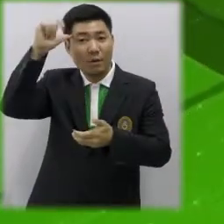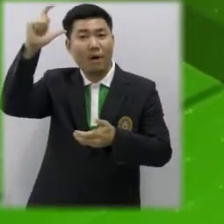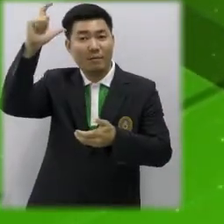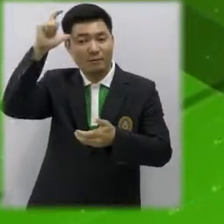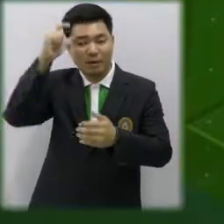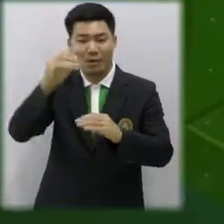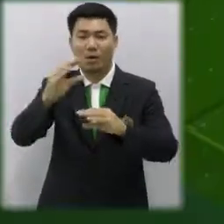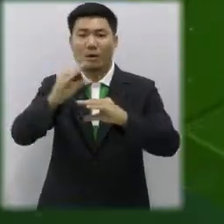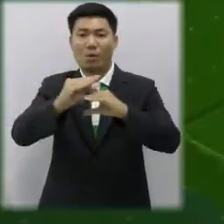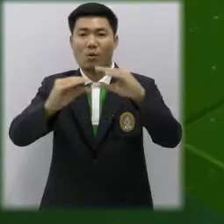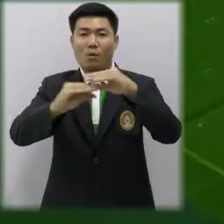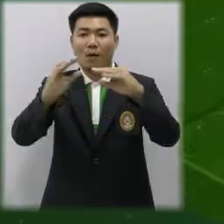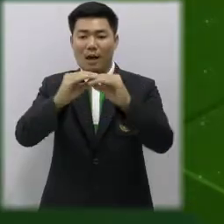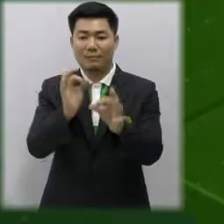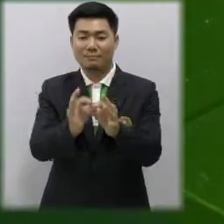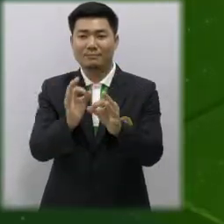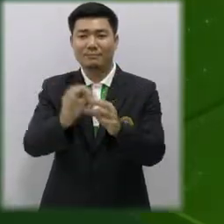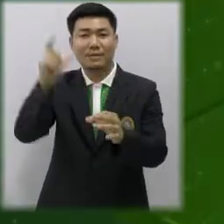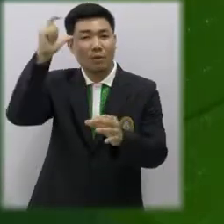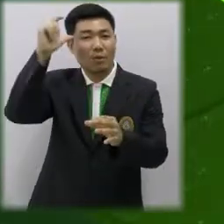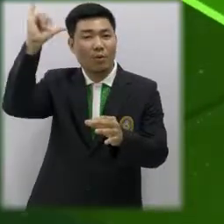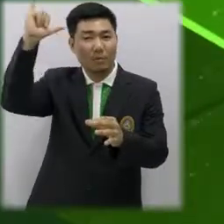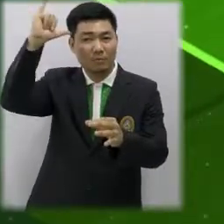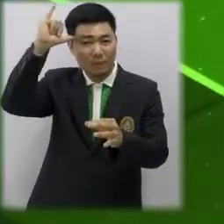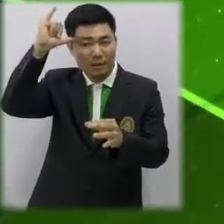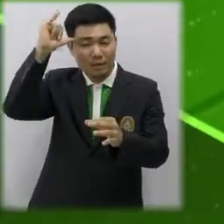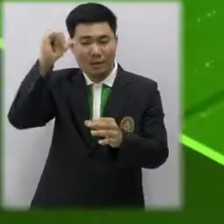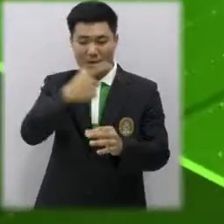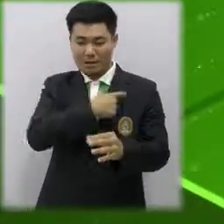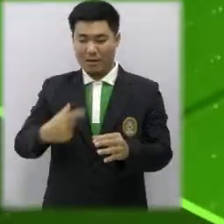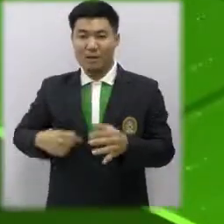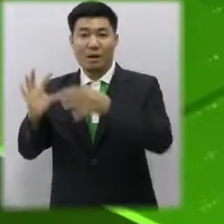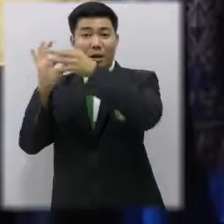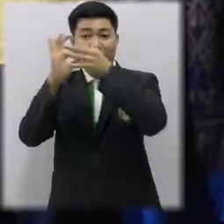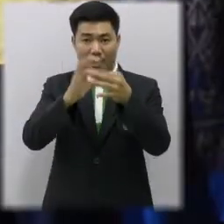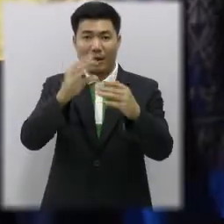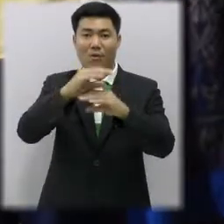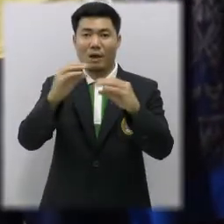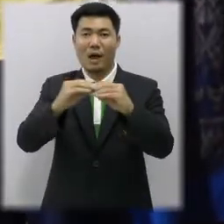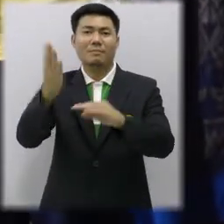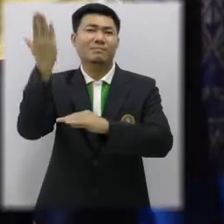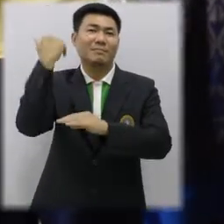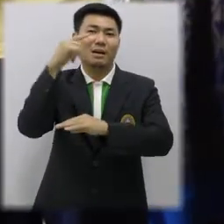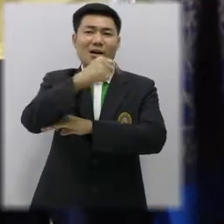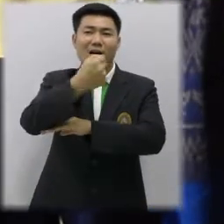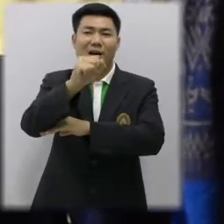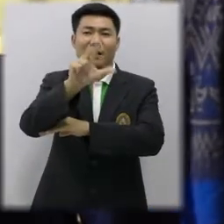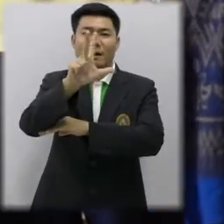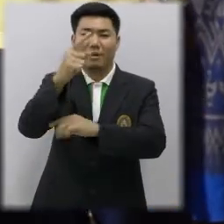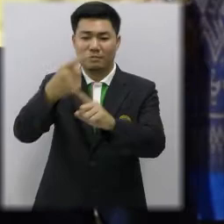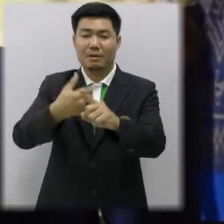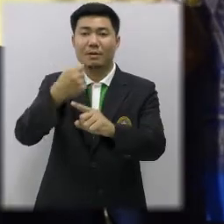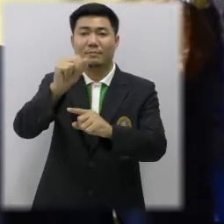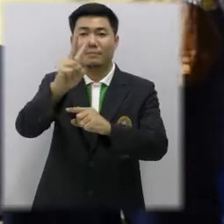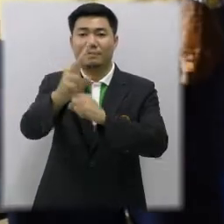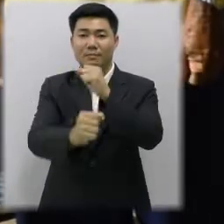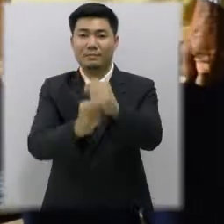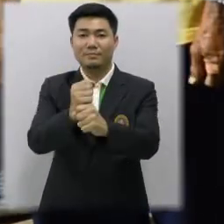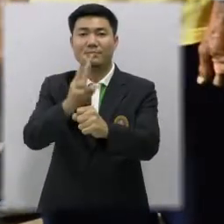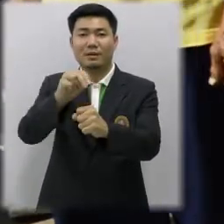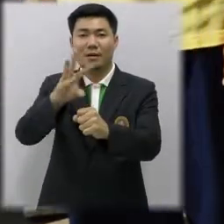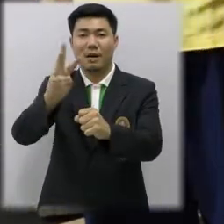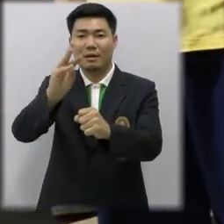โครงการธนาคารโคกระบือเพื่อเกษตรกรตามพระราชดำริเมื่อวันที่13ธันวาคม